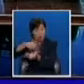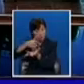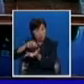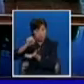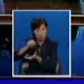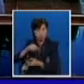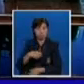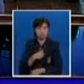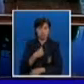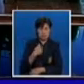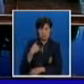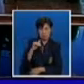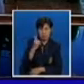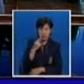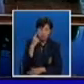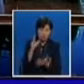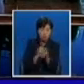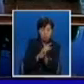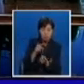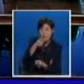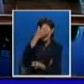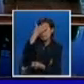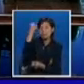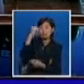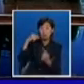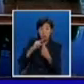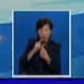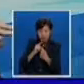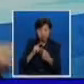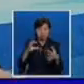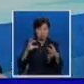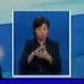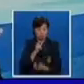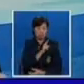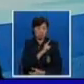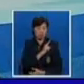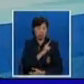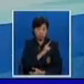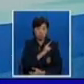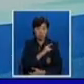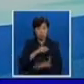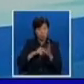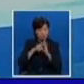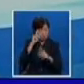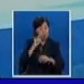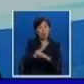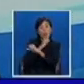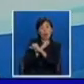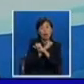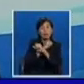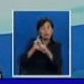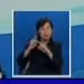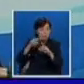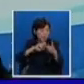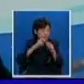ที่บางทีบางครั้งสังคมอาจจะมองข้ามว่าภารกิจเราเนี่ยมันมีในลักษณะที่ต้องไปป้องกันเหตุเหล่านี้ด้วยนะเพราะฉะนั้น